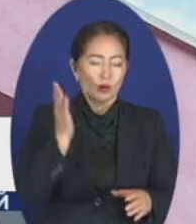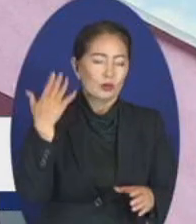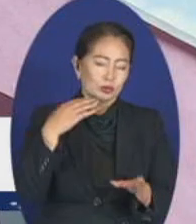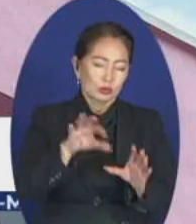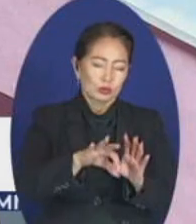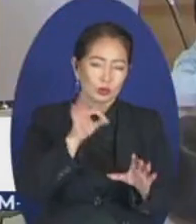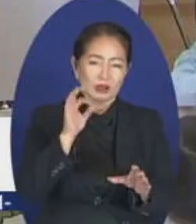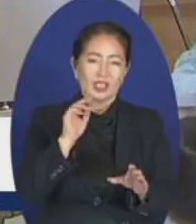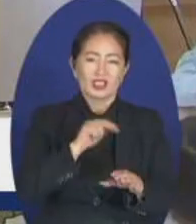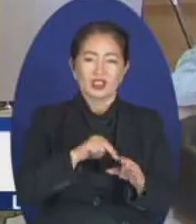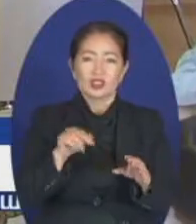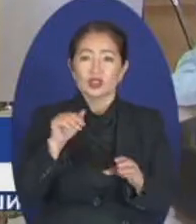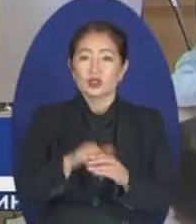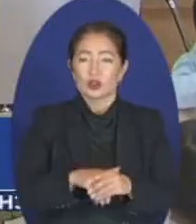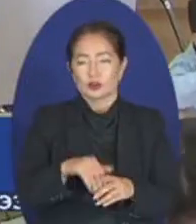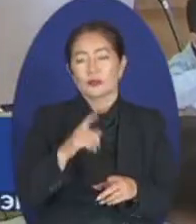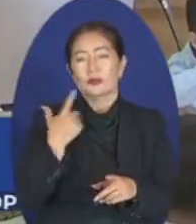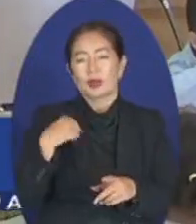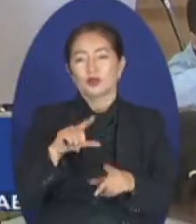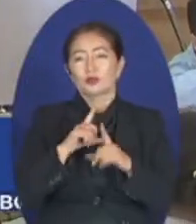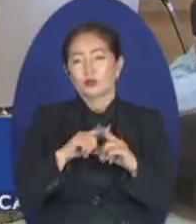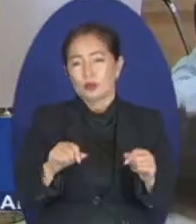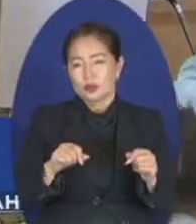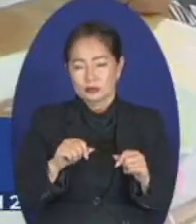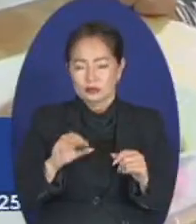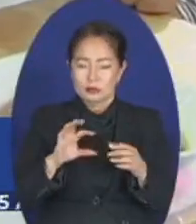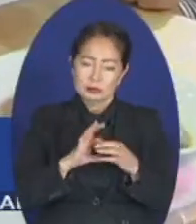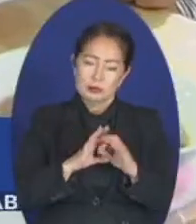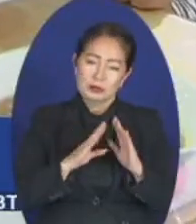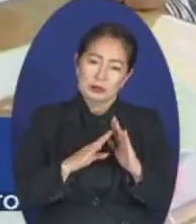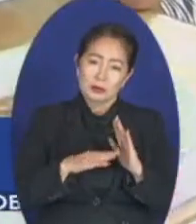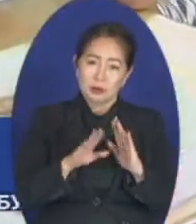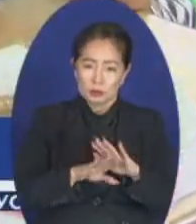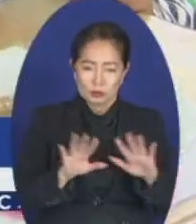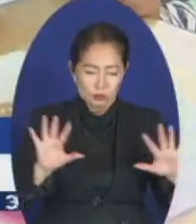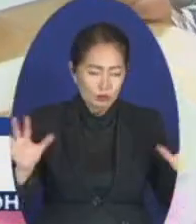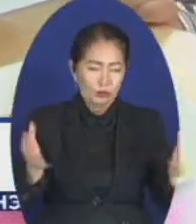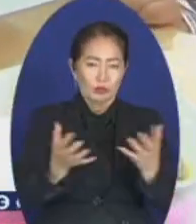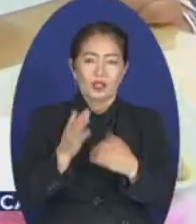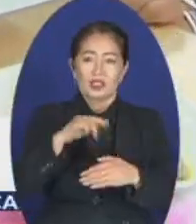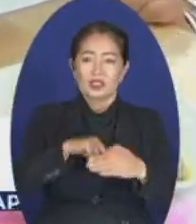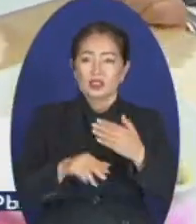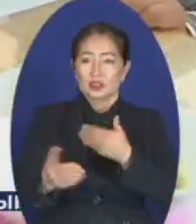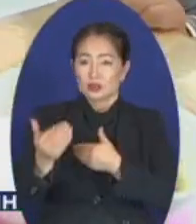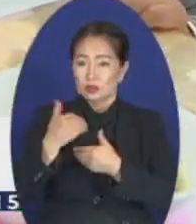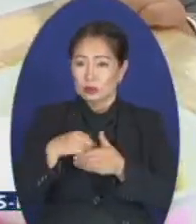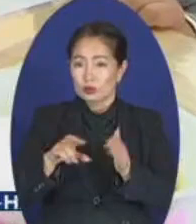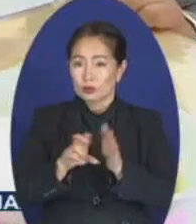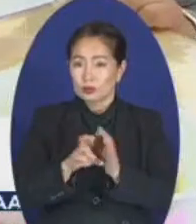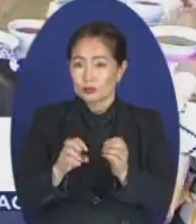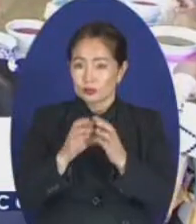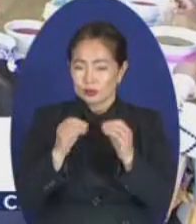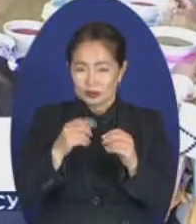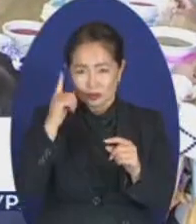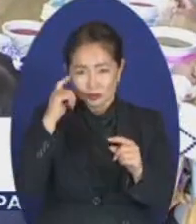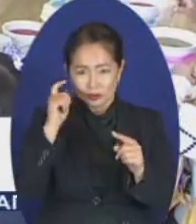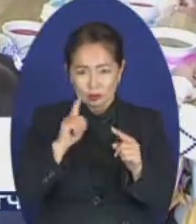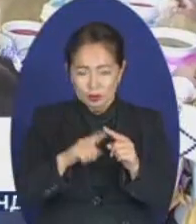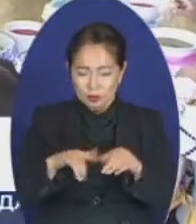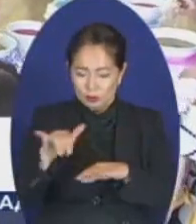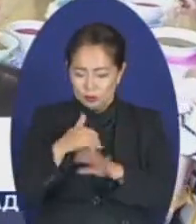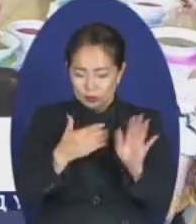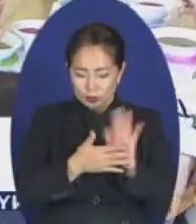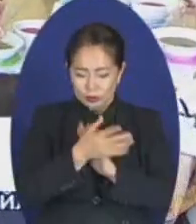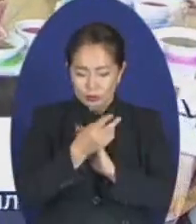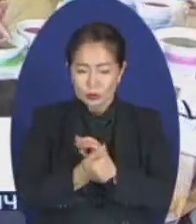Суудагаар цэцэрлэгт ордог байсан асуудлыг халж, цоочтой хаалганы цаана үлддэг байсан хүүхдүүдийг цэцэрлэгт хамруулах боломжийг бүрдүүлэх зорилгоор энэ жил